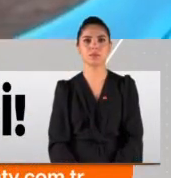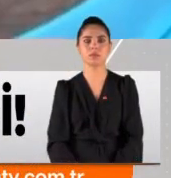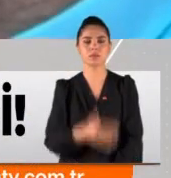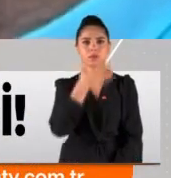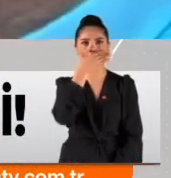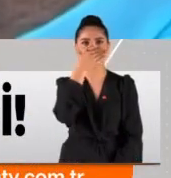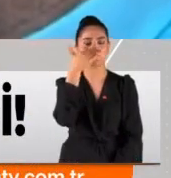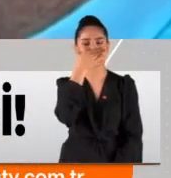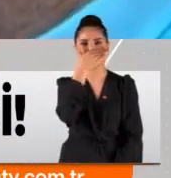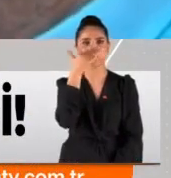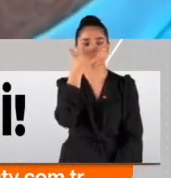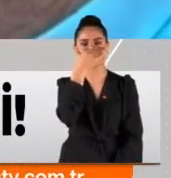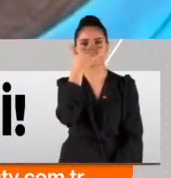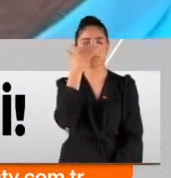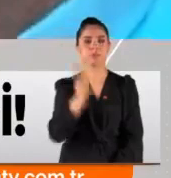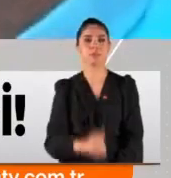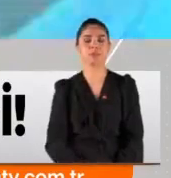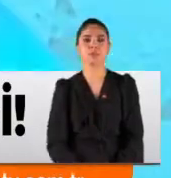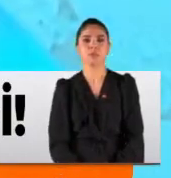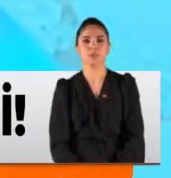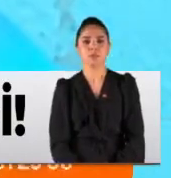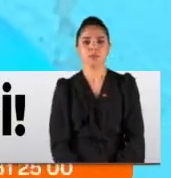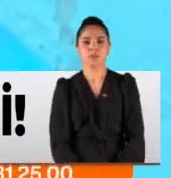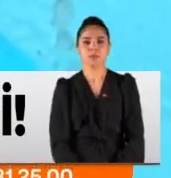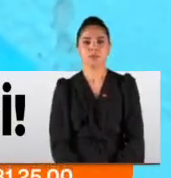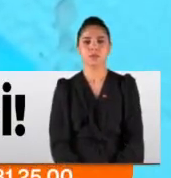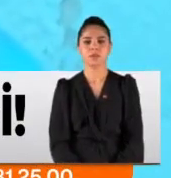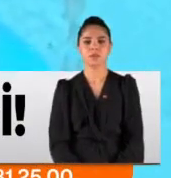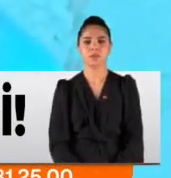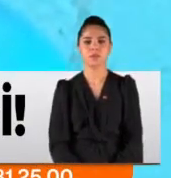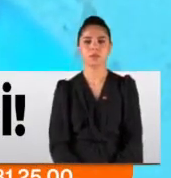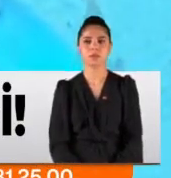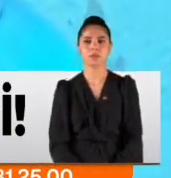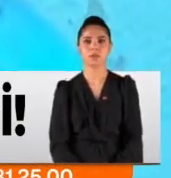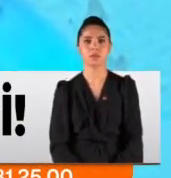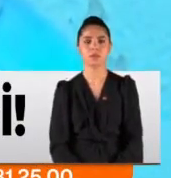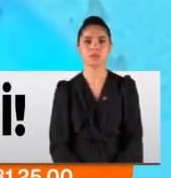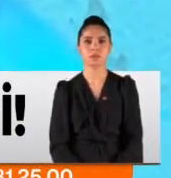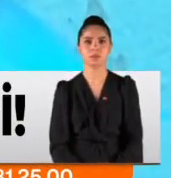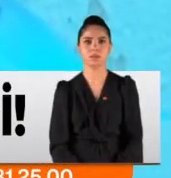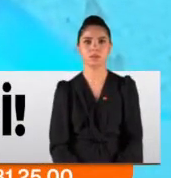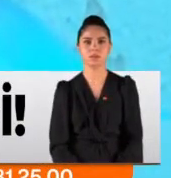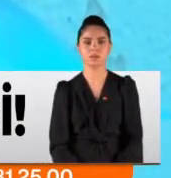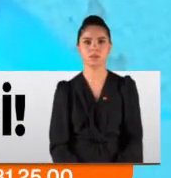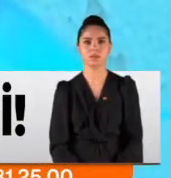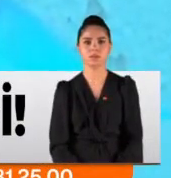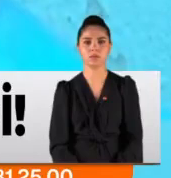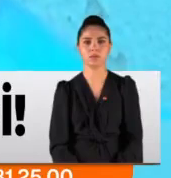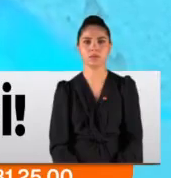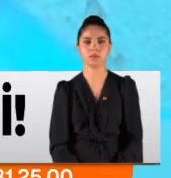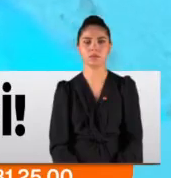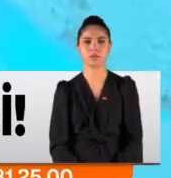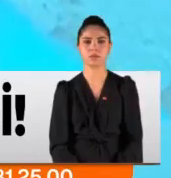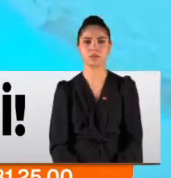Yerimde duramıyorum dedi. Çok şehadetini ağır hissetmişti daha önce. Baba içerimde çok